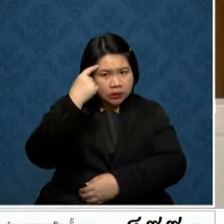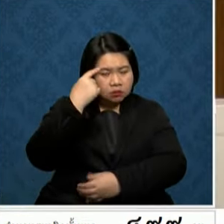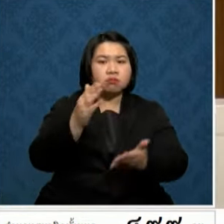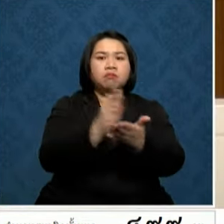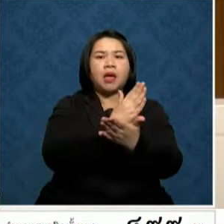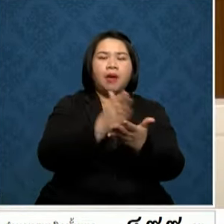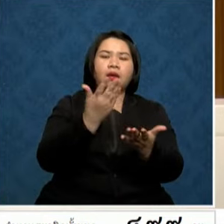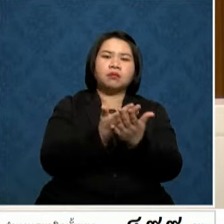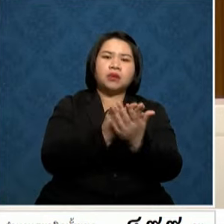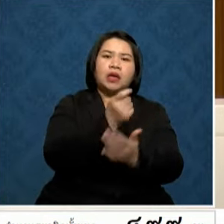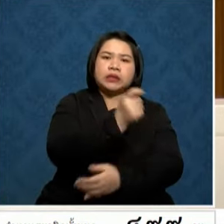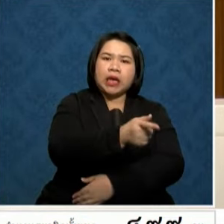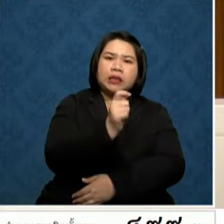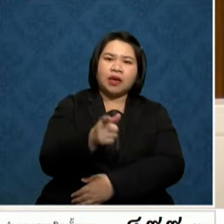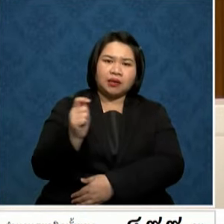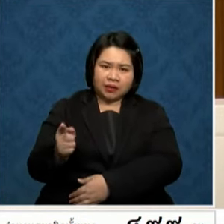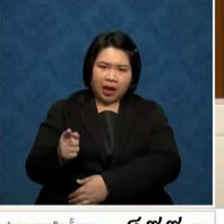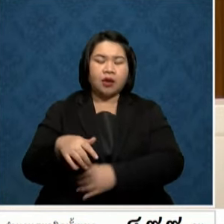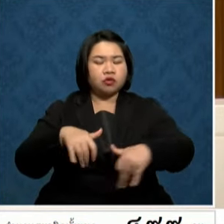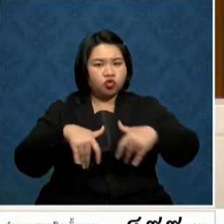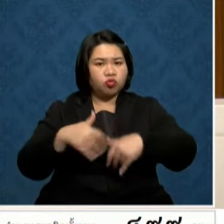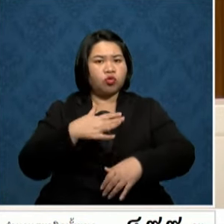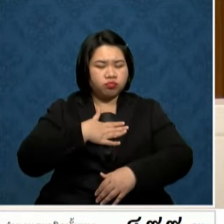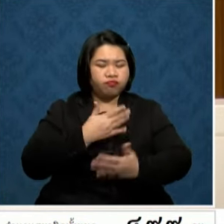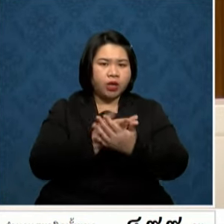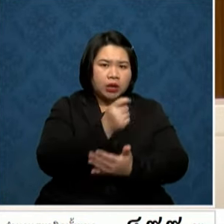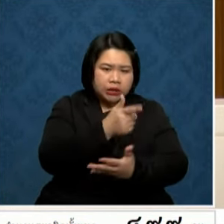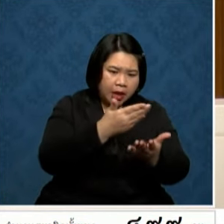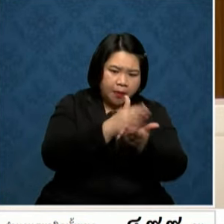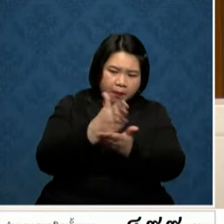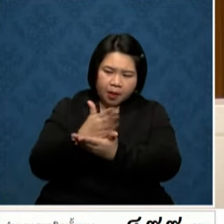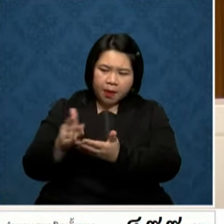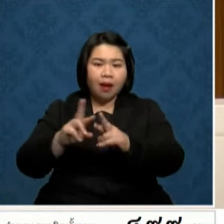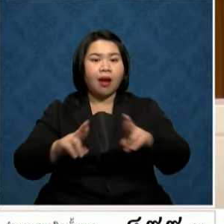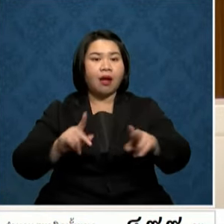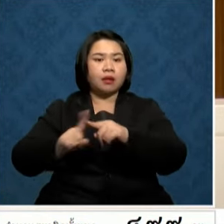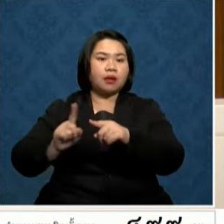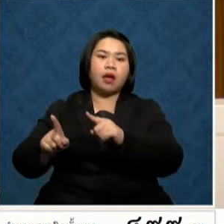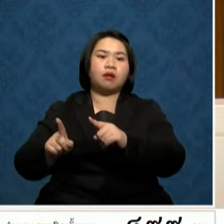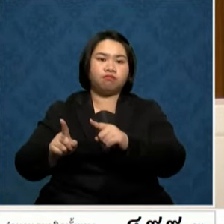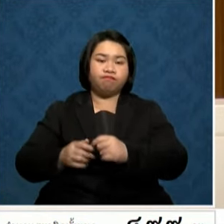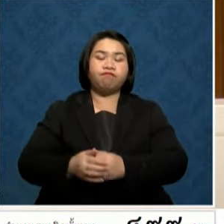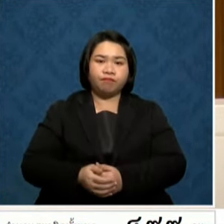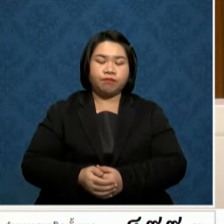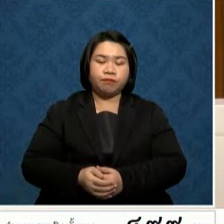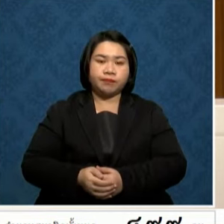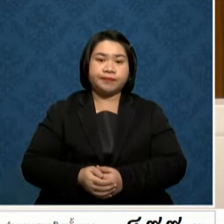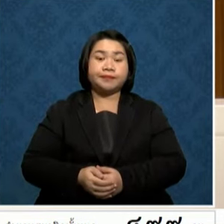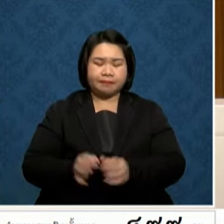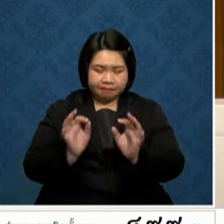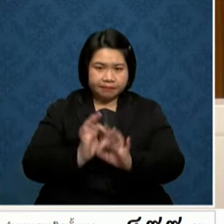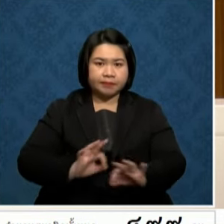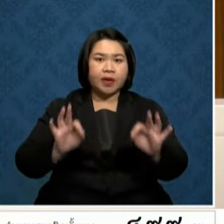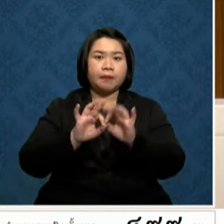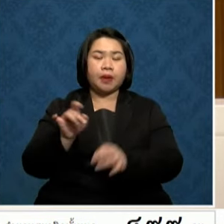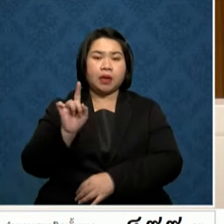ระจายของ เมตรเงินลงไปยัพี่น้ประชาชนและร้านค้าที่มักระจายตัวได้มากที่สุดนี่เปนกลไกที่เรากำหนดขึ้นและยืนยนครัว